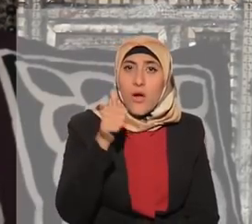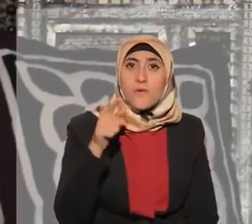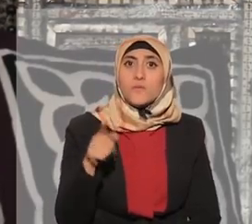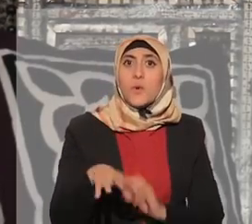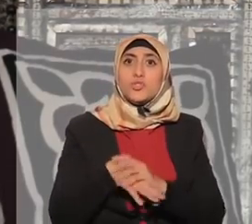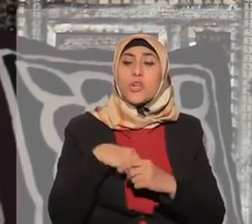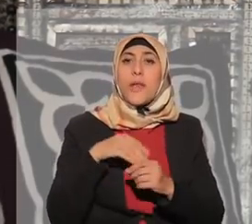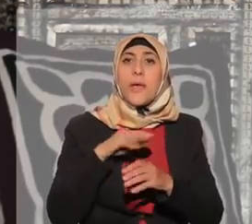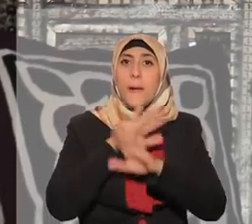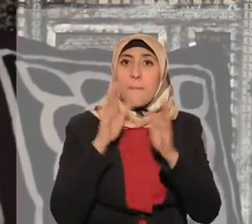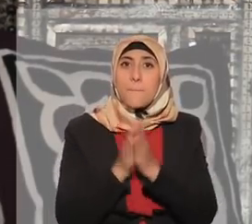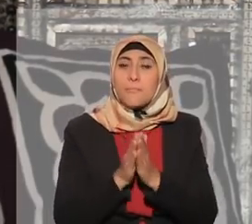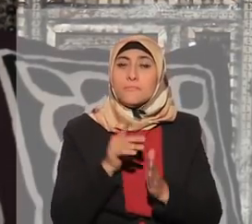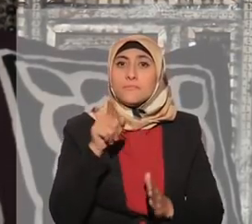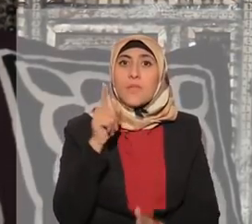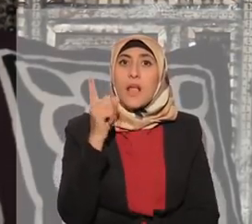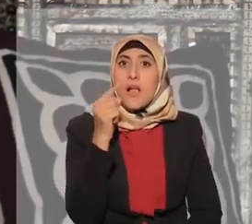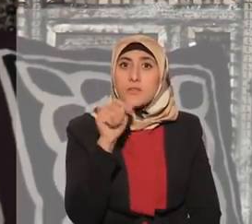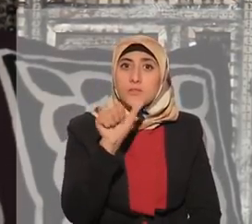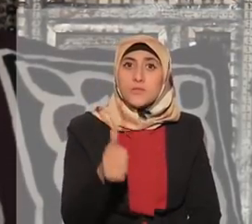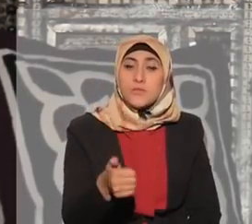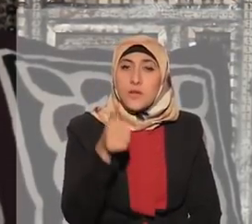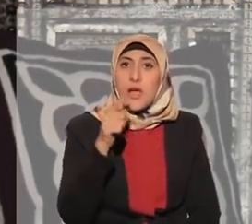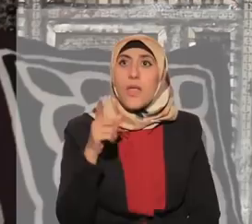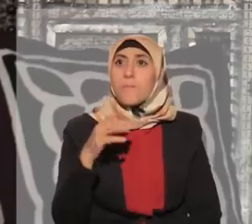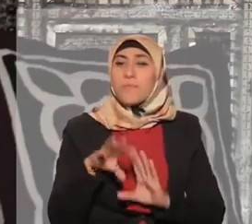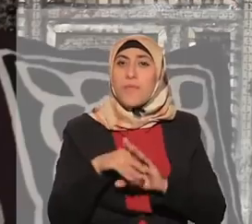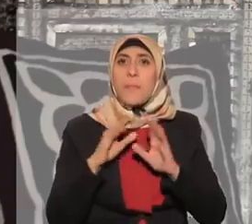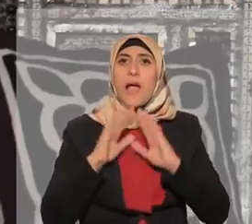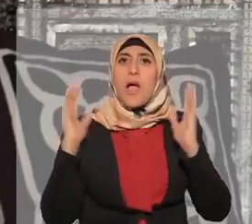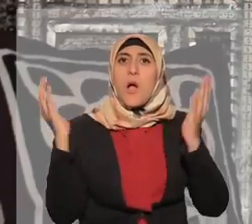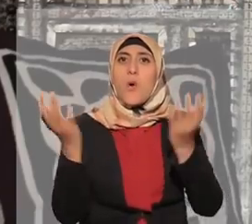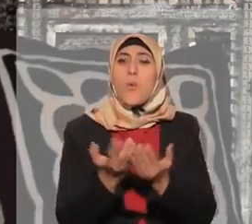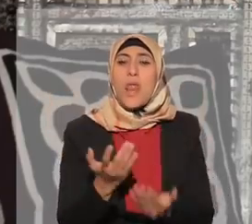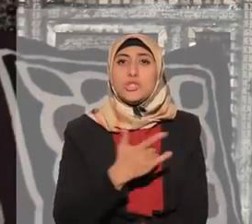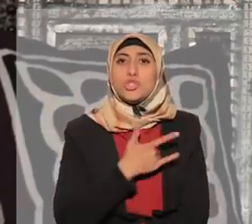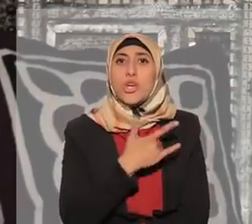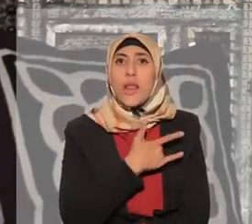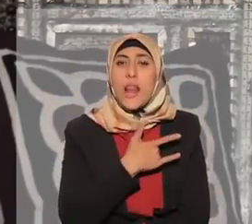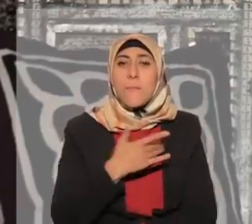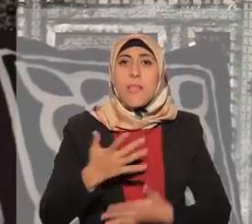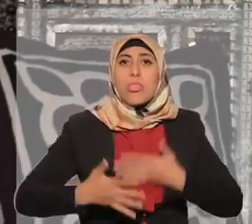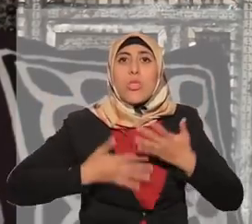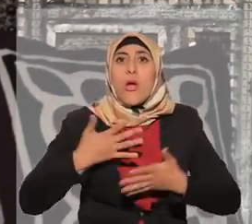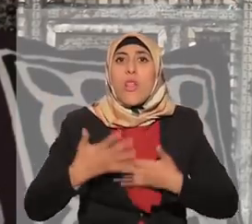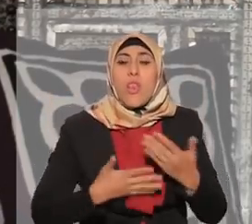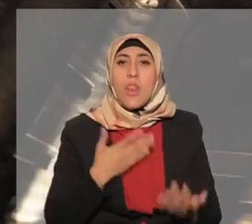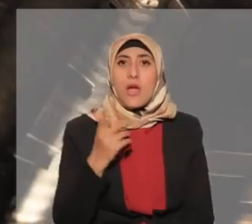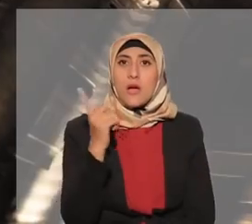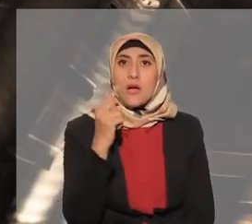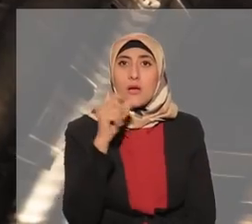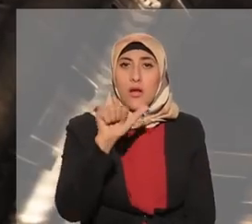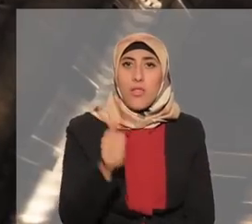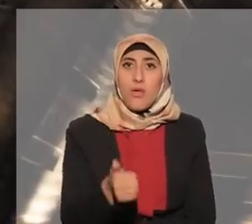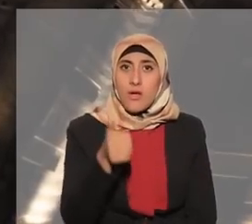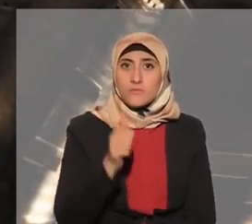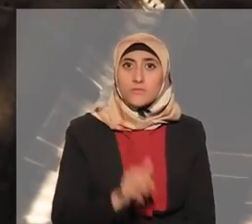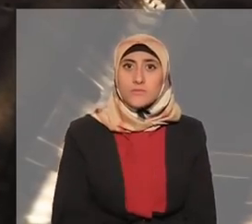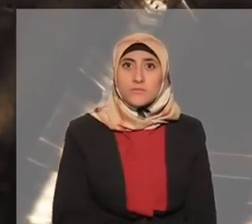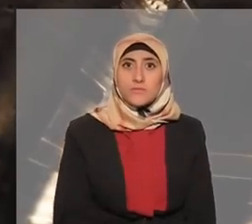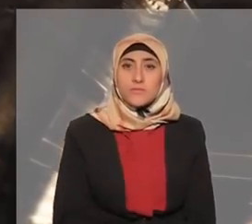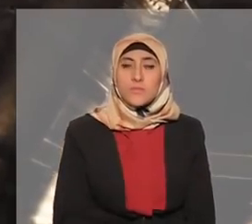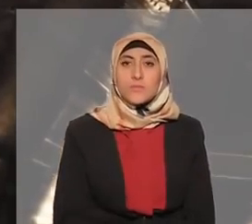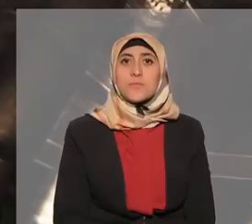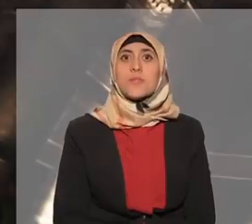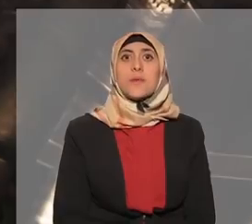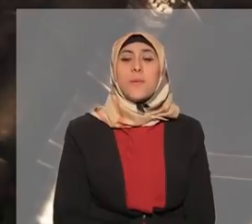نعم، تحصل حالات من الرضا، أحوال تعرض للقلب من الرضا. أحياناً يتوهم السالك أنه